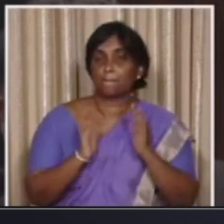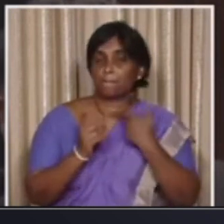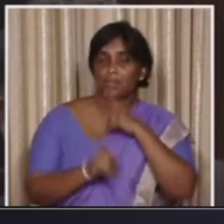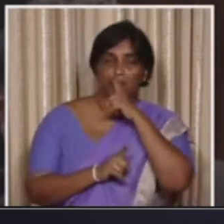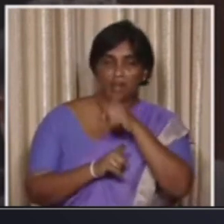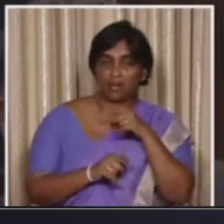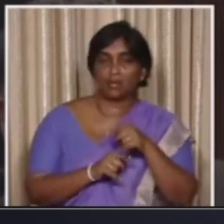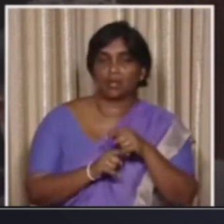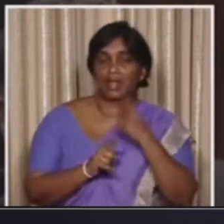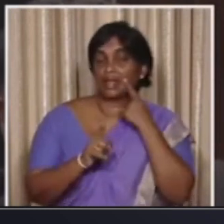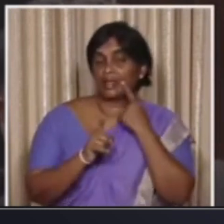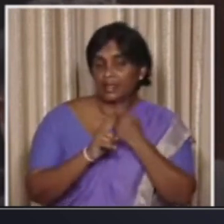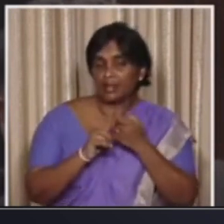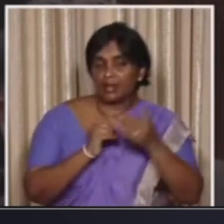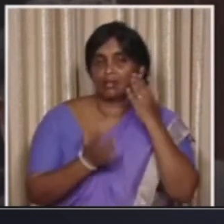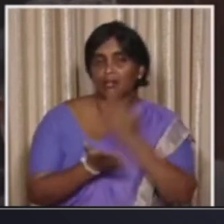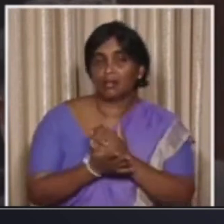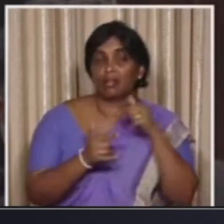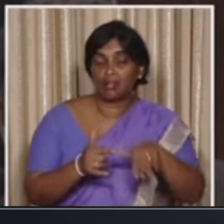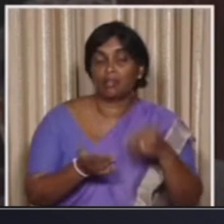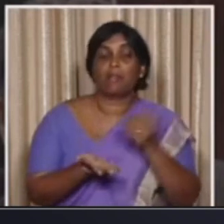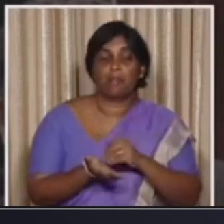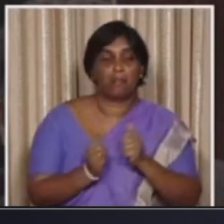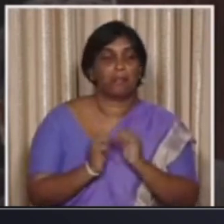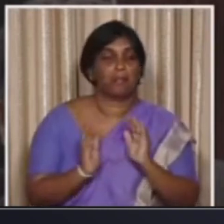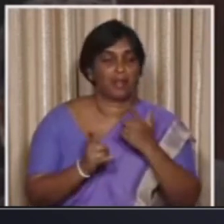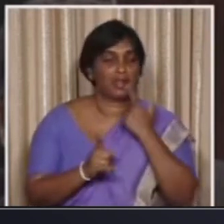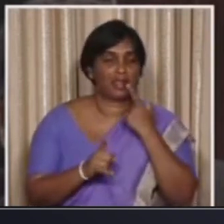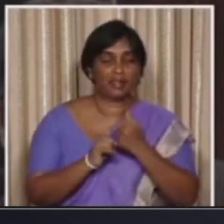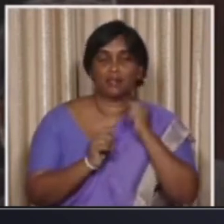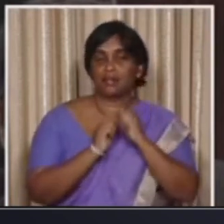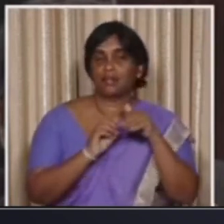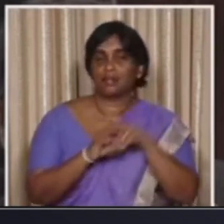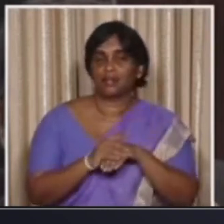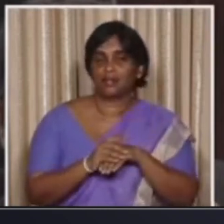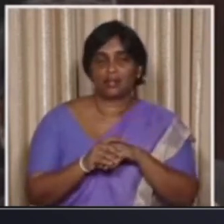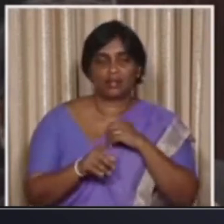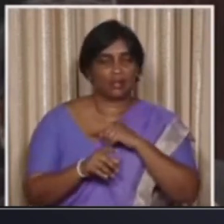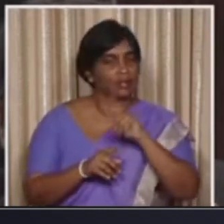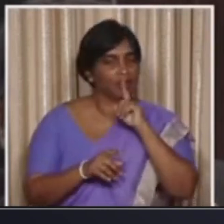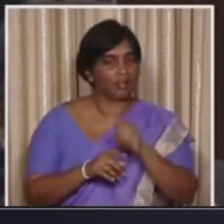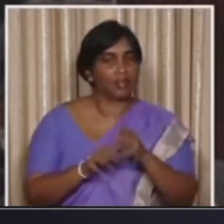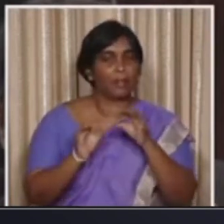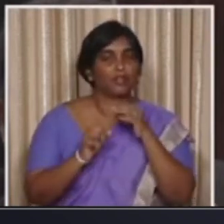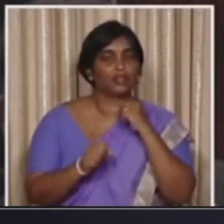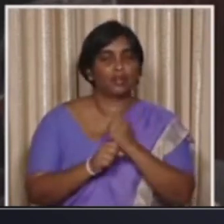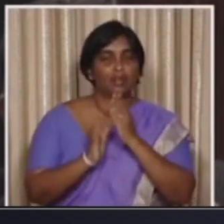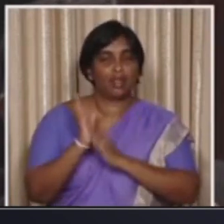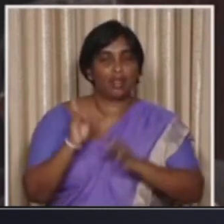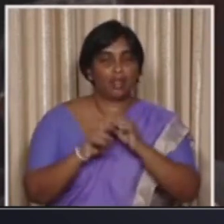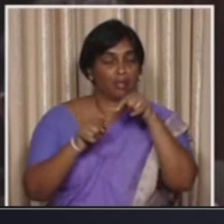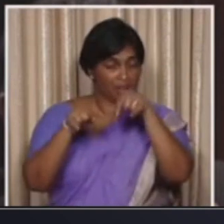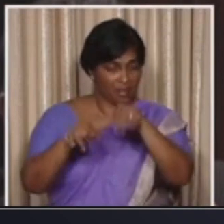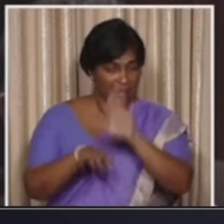කියනවා. කාලයක් නතර කරලා දැන් පටන් ගන්නවා කියලා මේසරේ අය වෙයි. මම කියන එක දෙයක්. බන්දුළු ගුරුවරදල මහත්තයා මෙතන